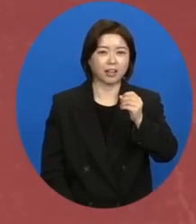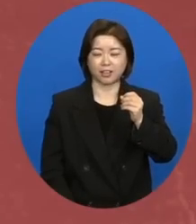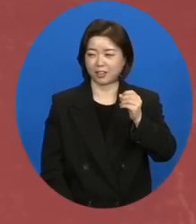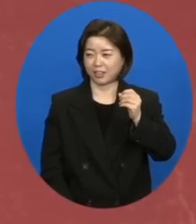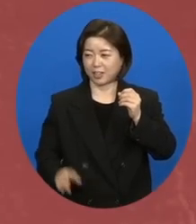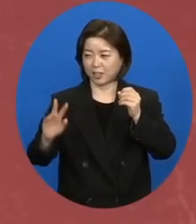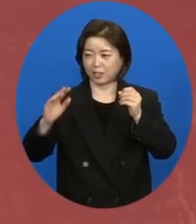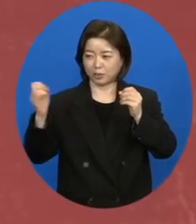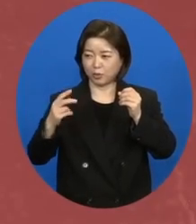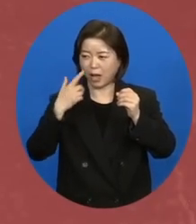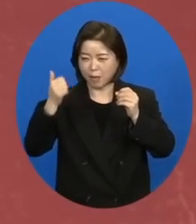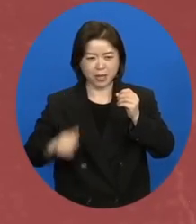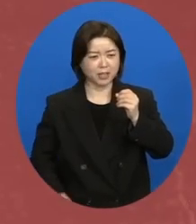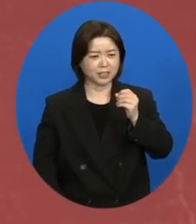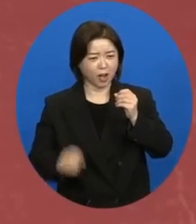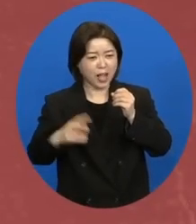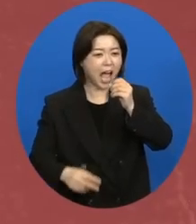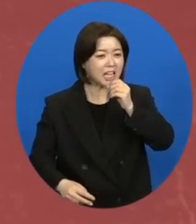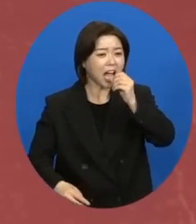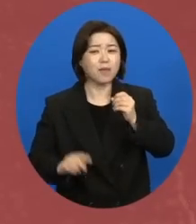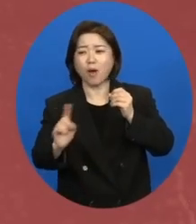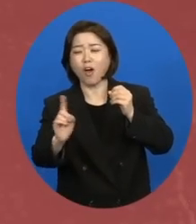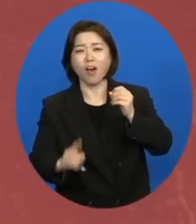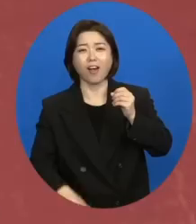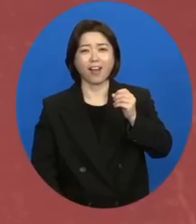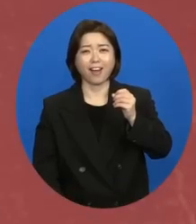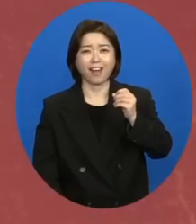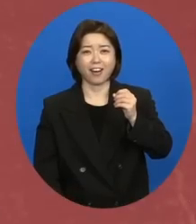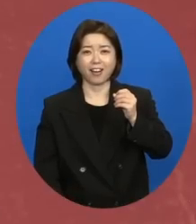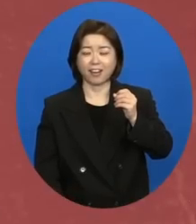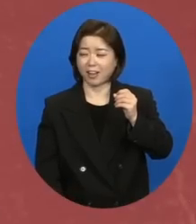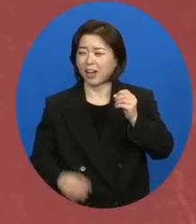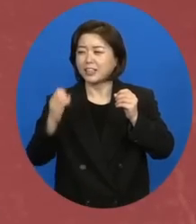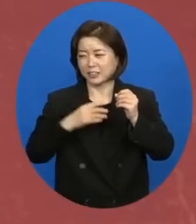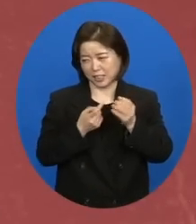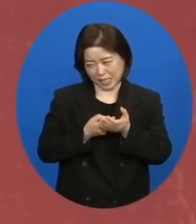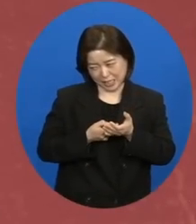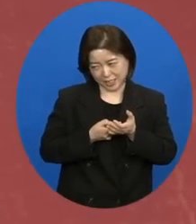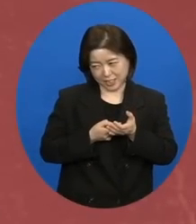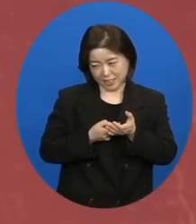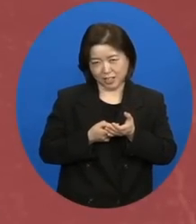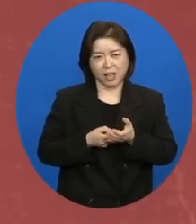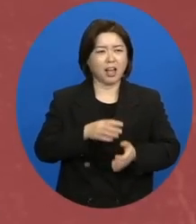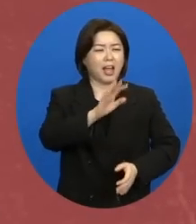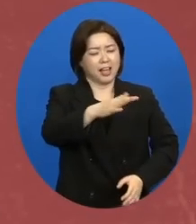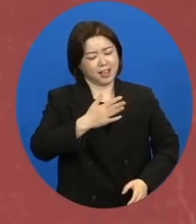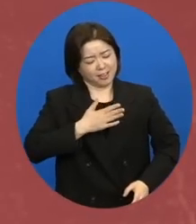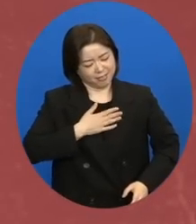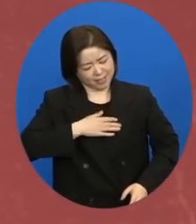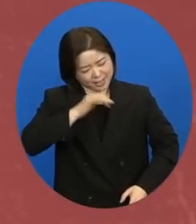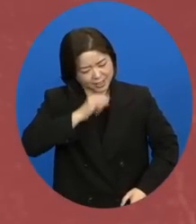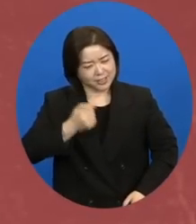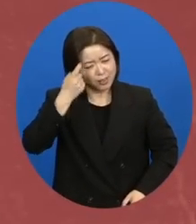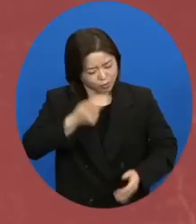옆에서 왜 그 갈가 먹네? 그래서 그냥 아끼려. 왜 내가 있는데 아끼네?